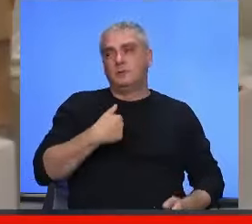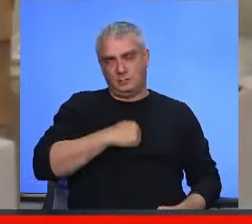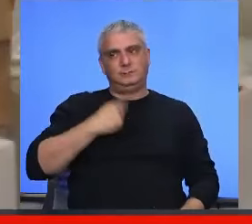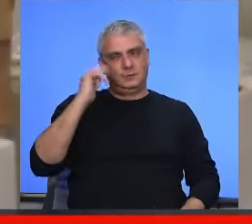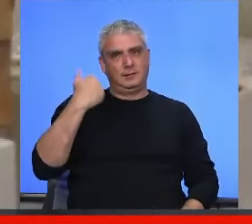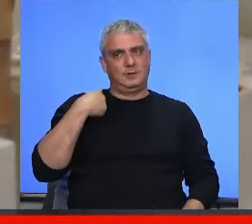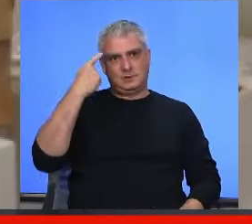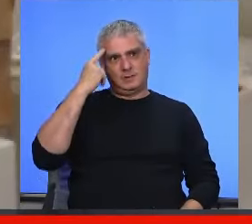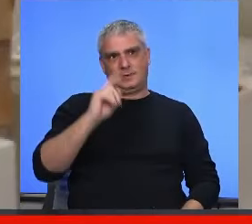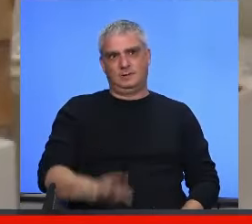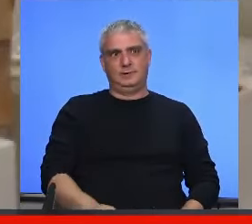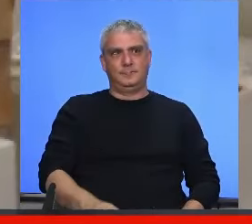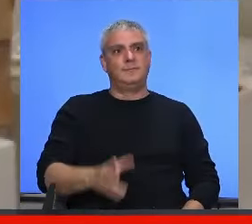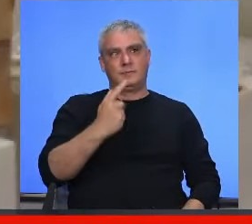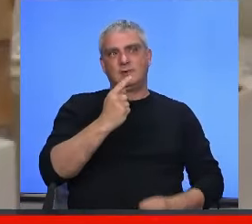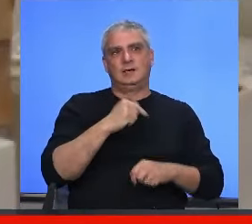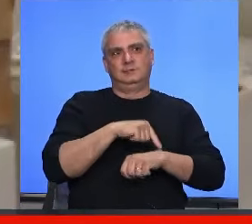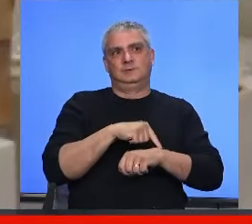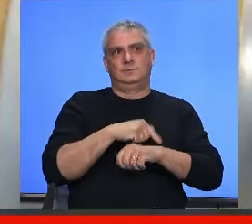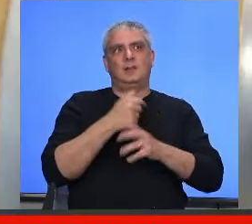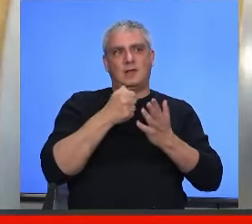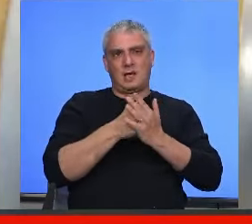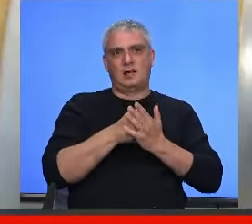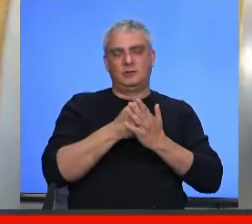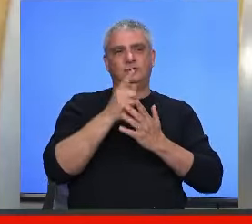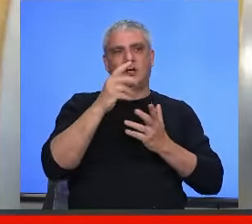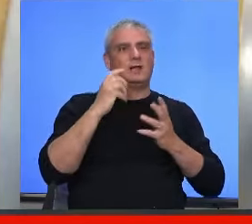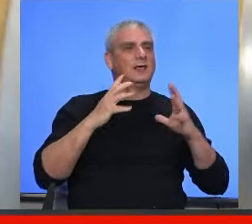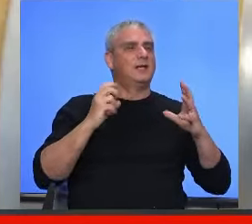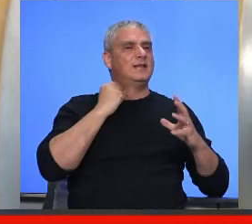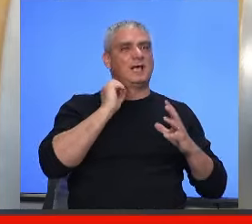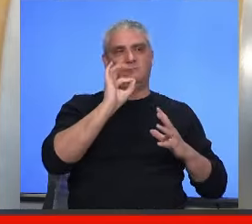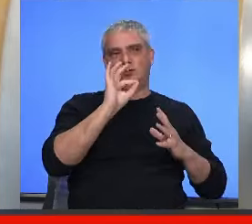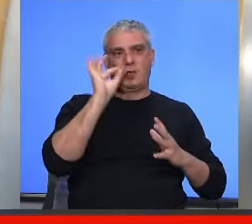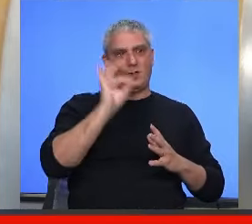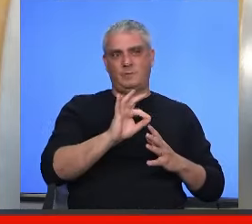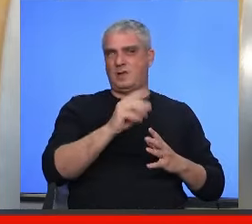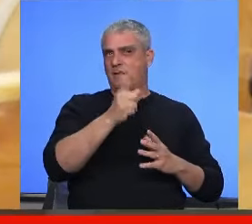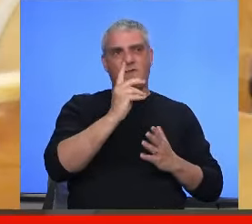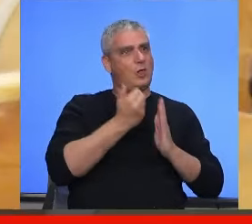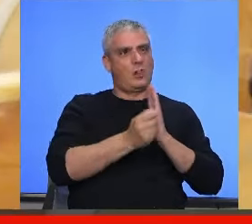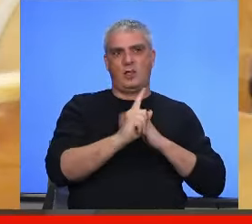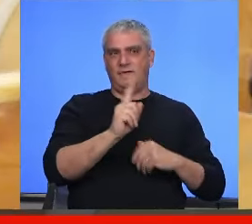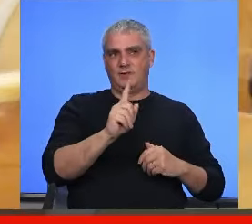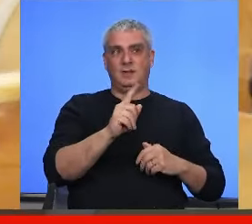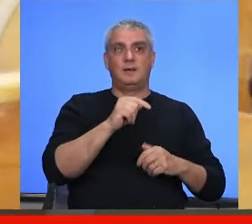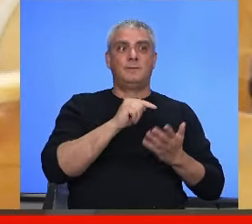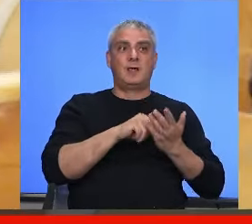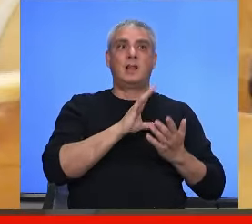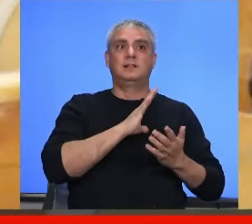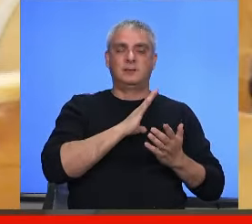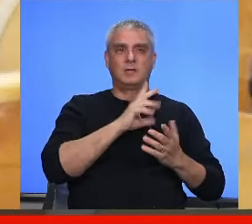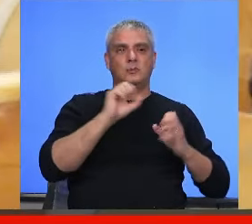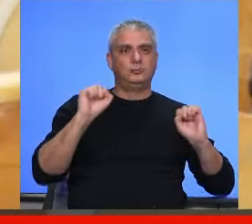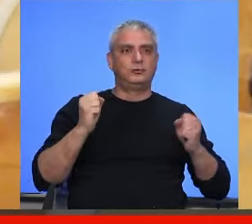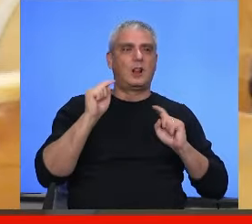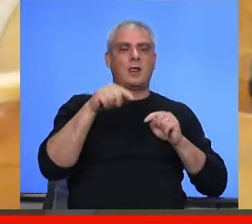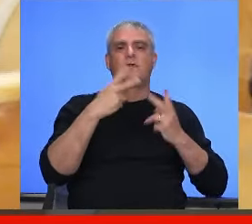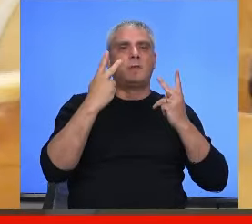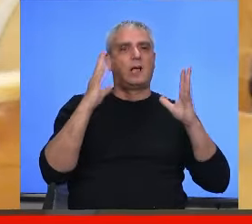כן. זה היה עניין של זמן עד שגם היקב שלא ייפגע, אך מאיר לא ויתר. בשל הסכנה הוא השתדל להגיע